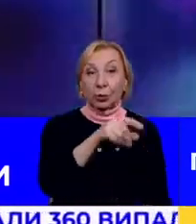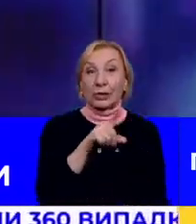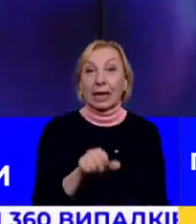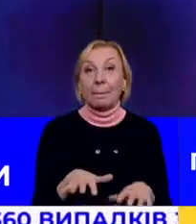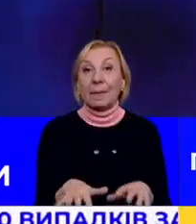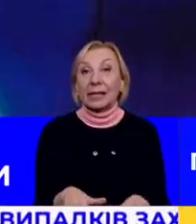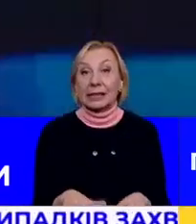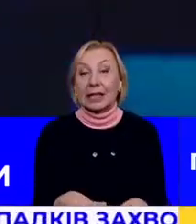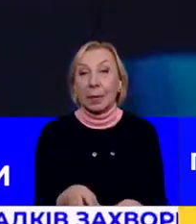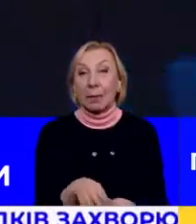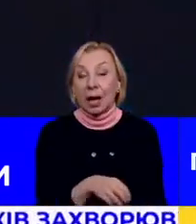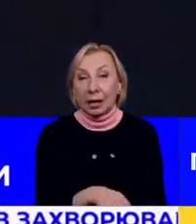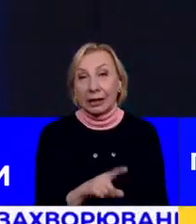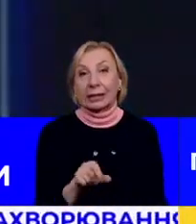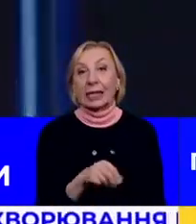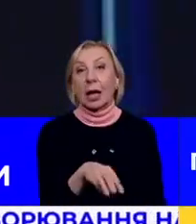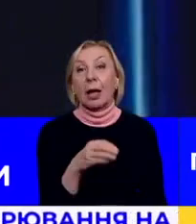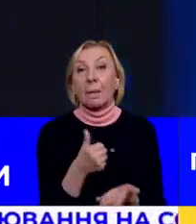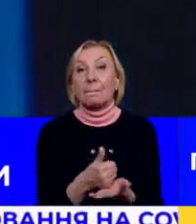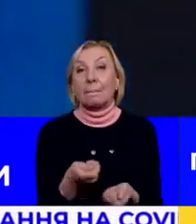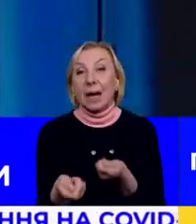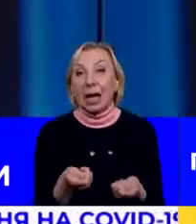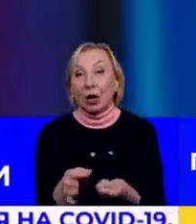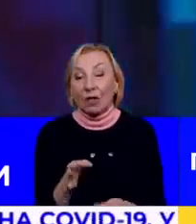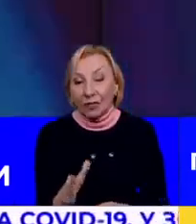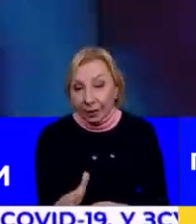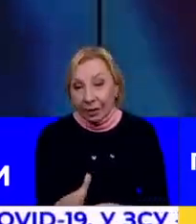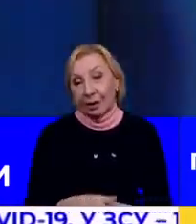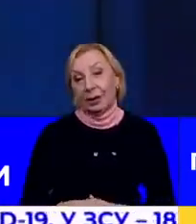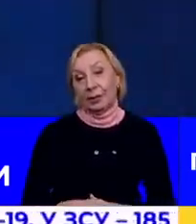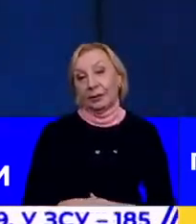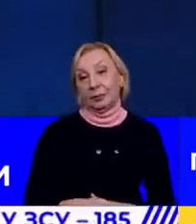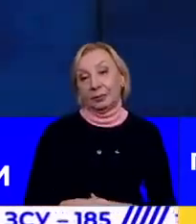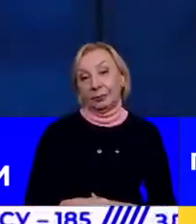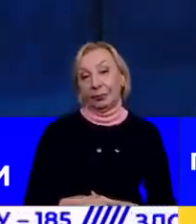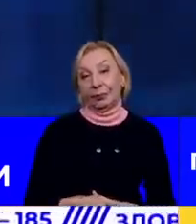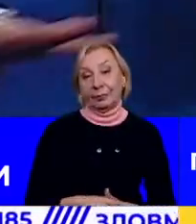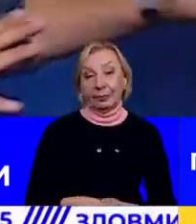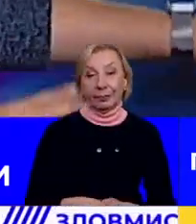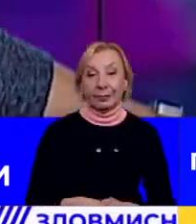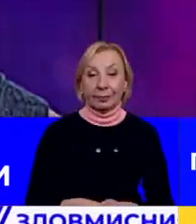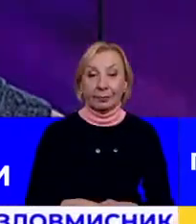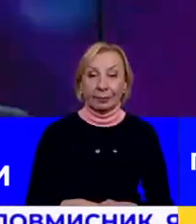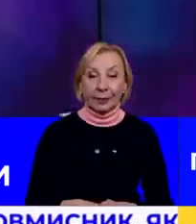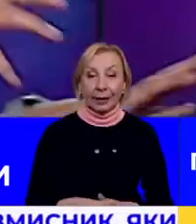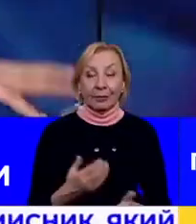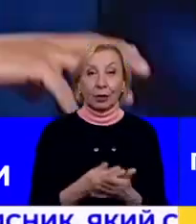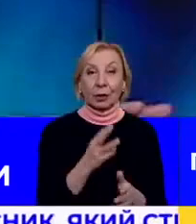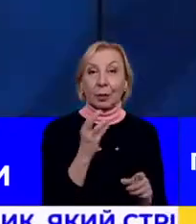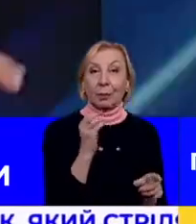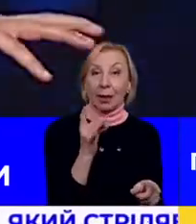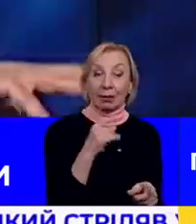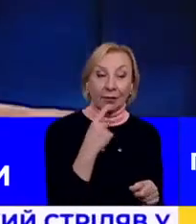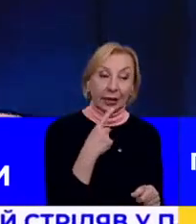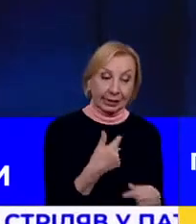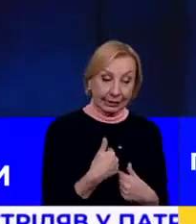за мэров местных, и за их, и поддерживают их депутатов, которые мэр говорит, вот за меня проголосуйте и за моих депутатов. И тогда мы